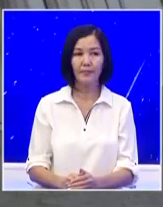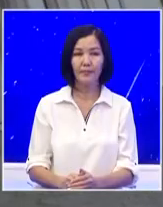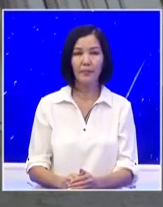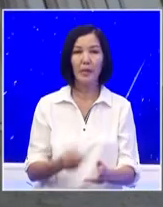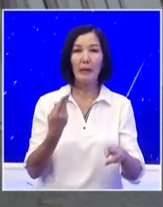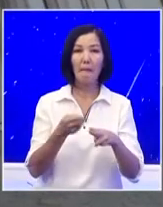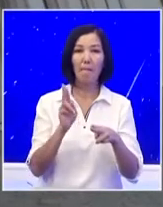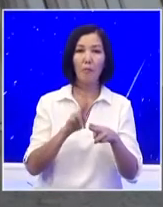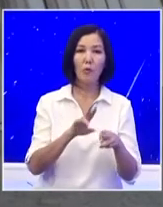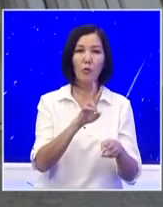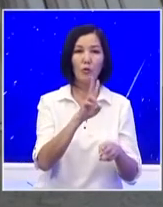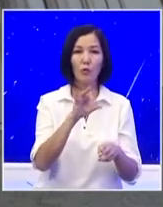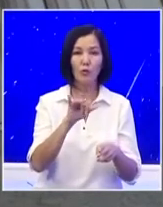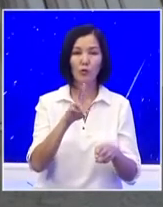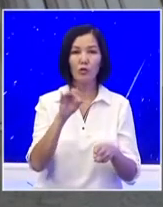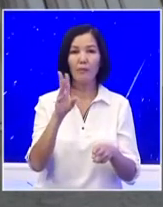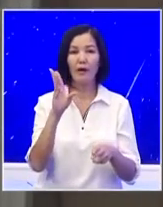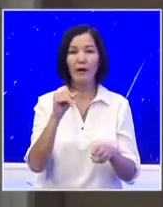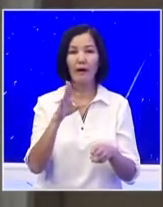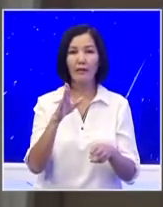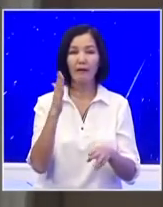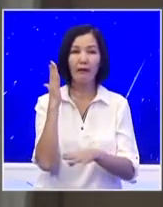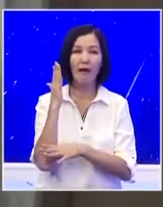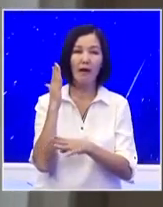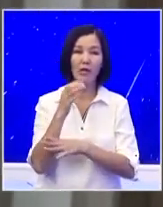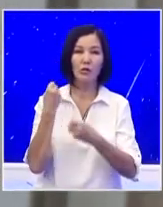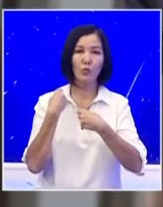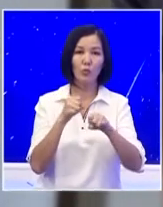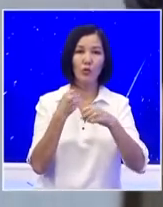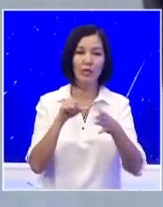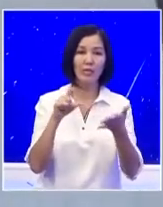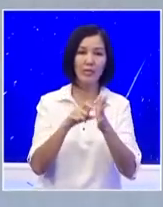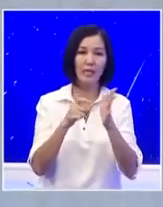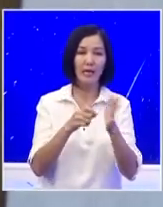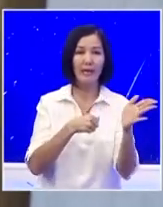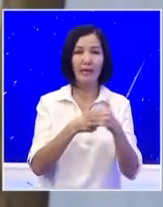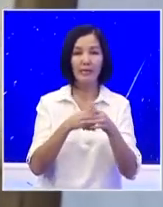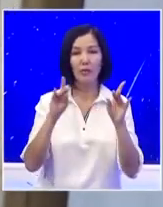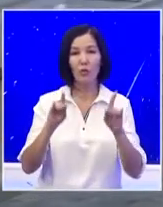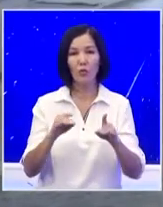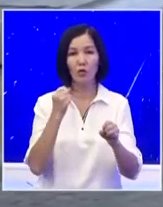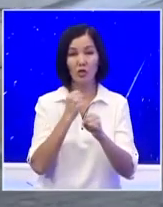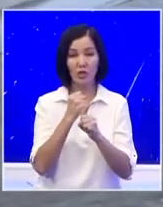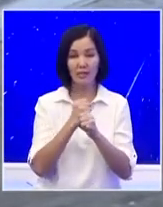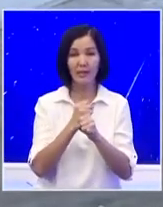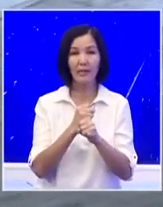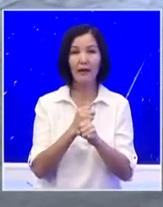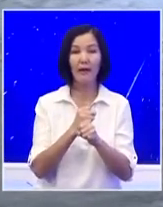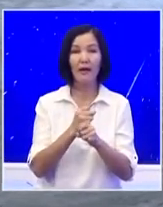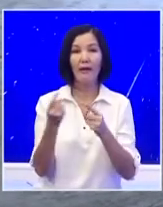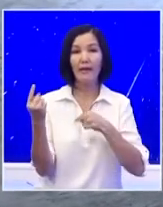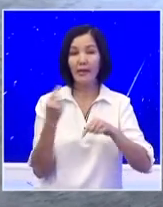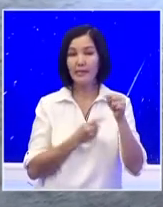Бұл Нұршапағат құрылыс компаниясының ағаш өндірістік сехі. Мұнда жұмысшылар есік, орындық сынды заттар жасаумен айналысады. Жеке